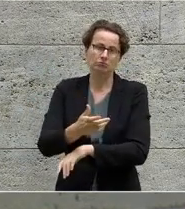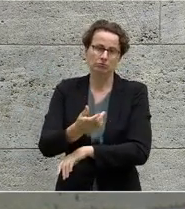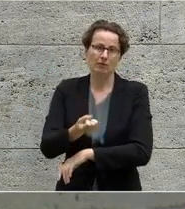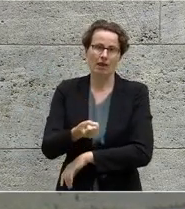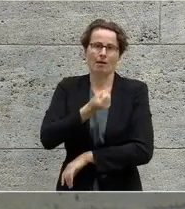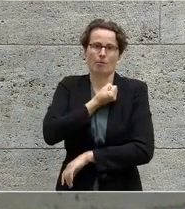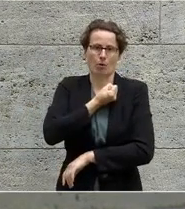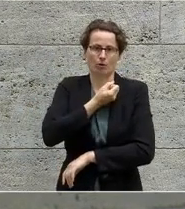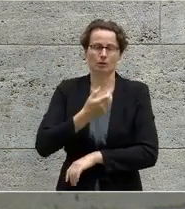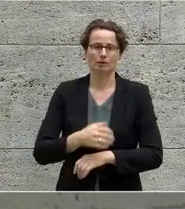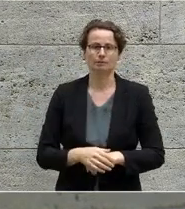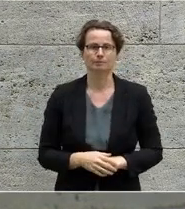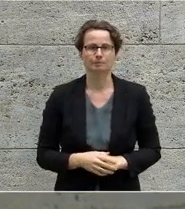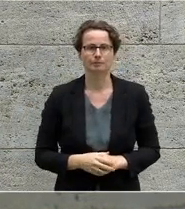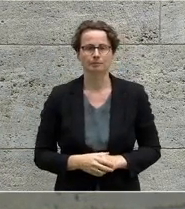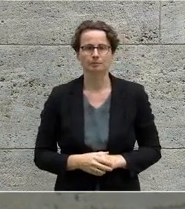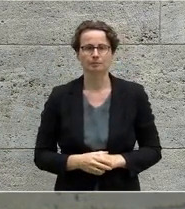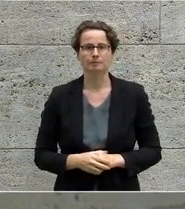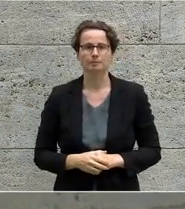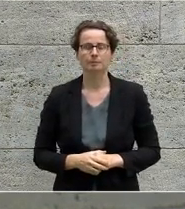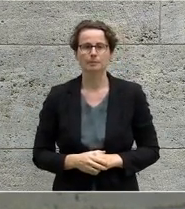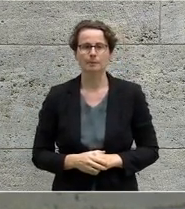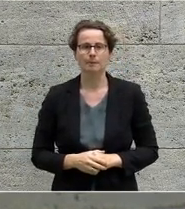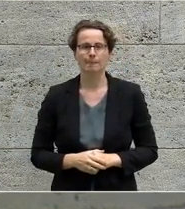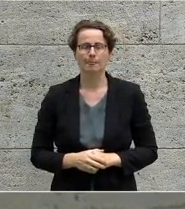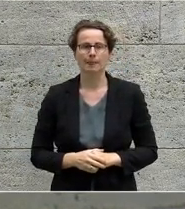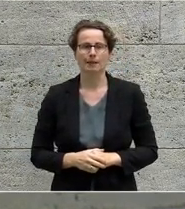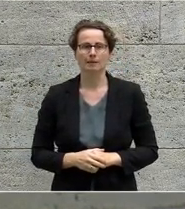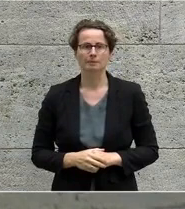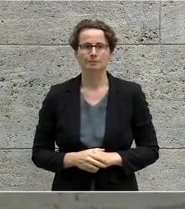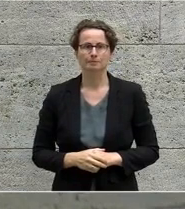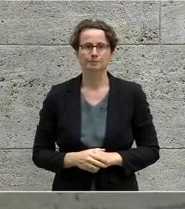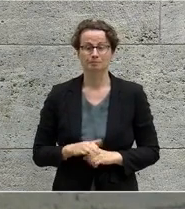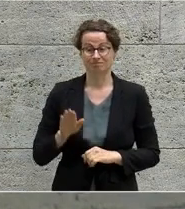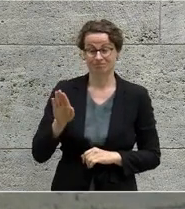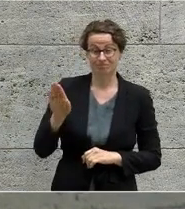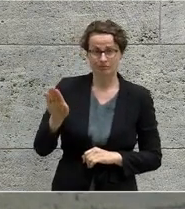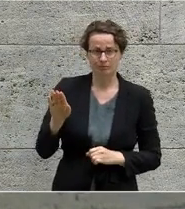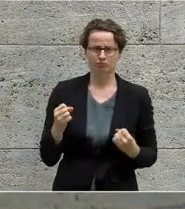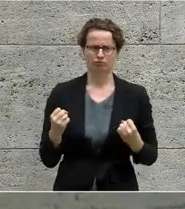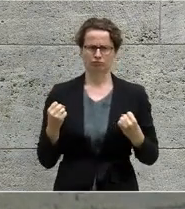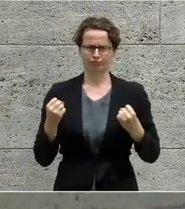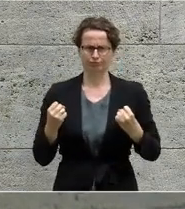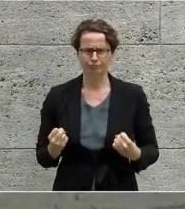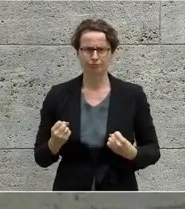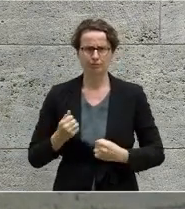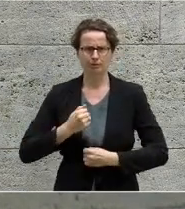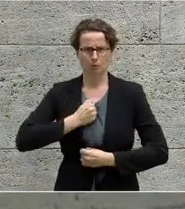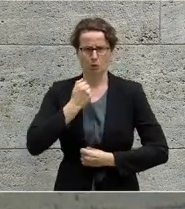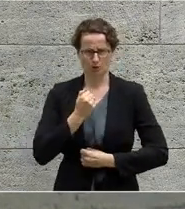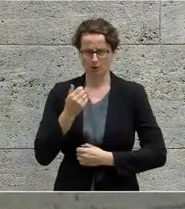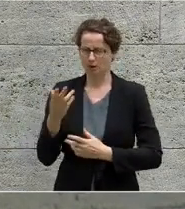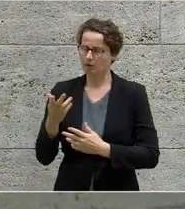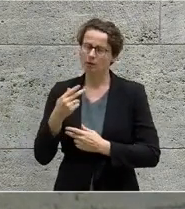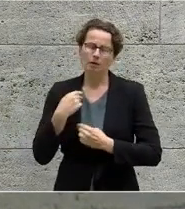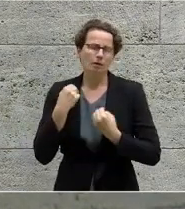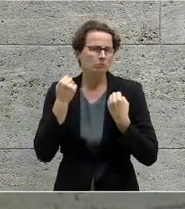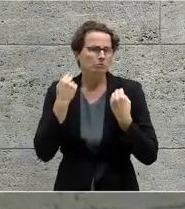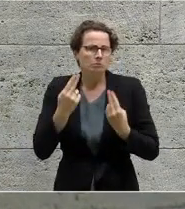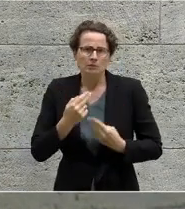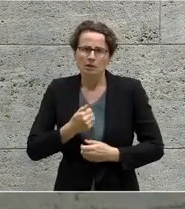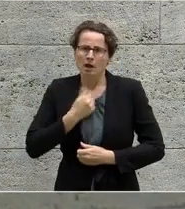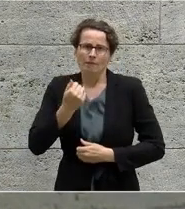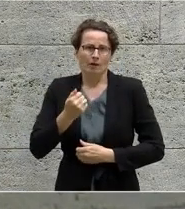wurden. Wir werden die Entschlossenheit und den Mut dieser tapferen Frauen und Männer